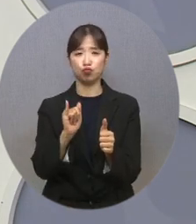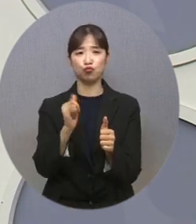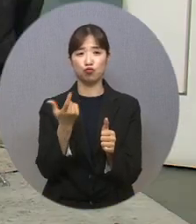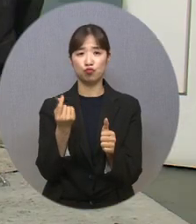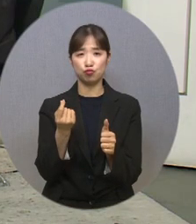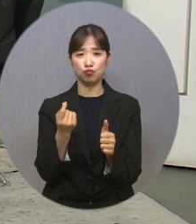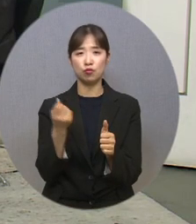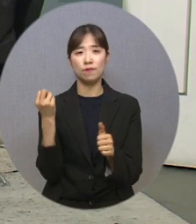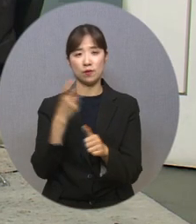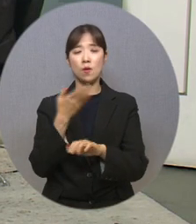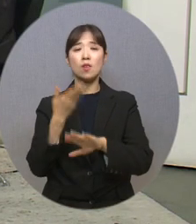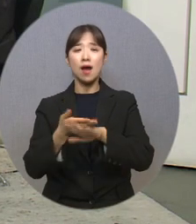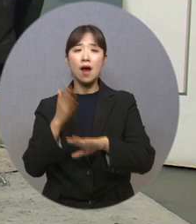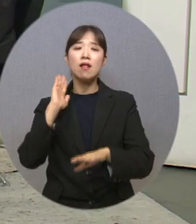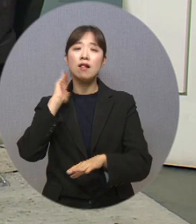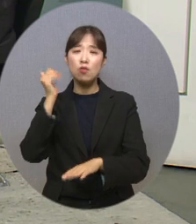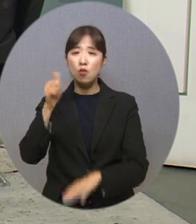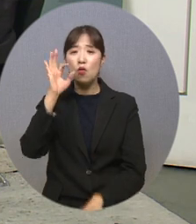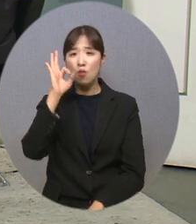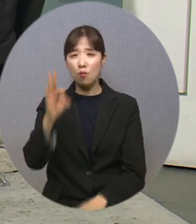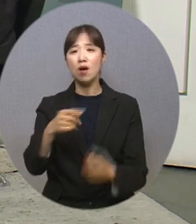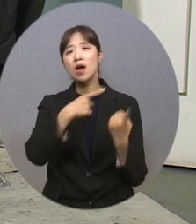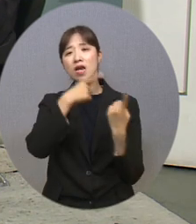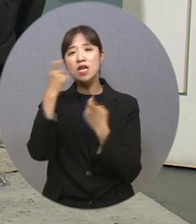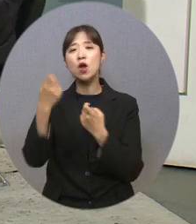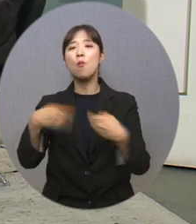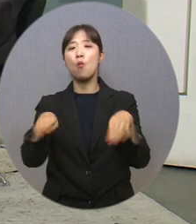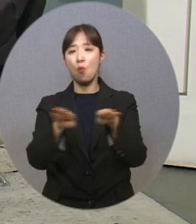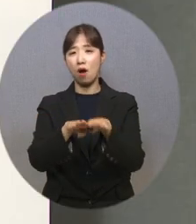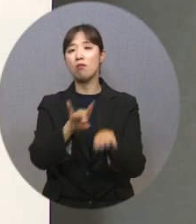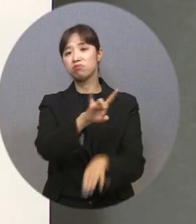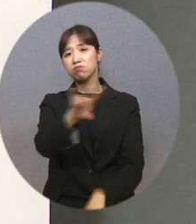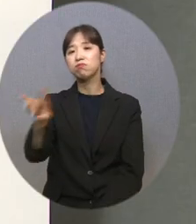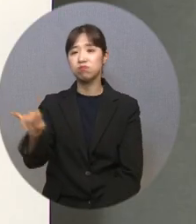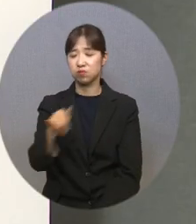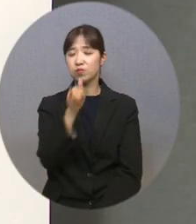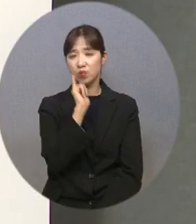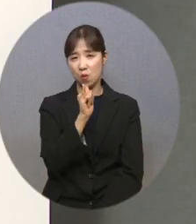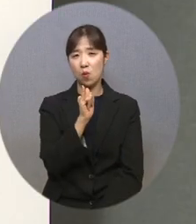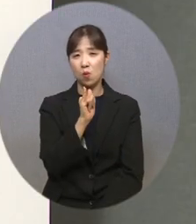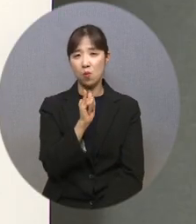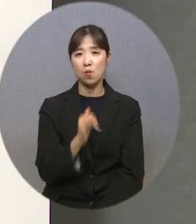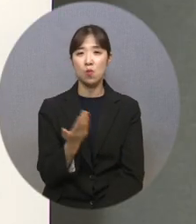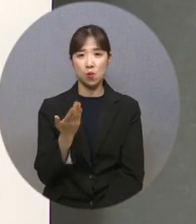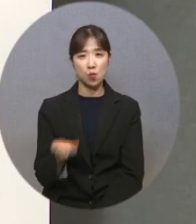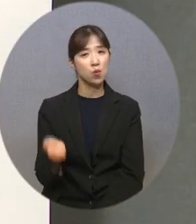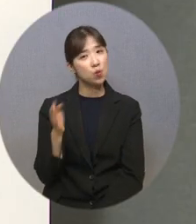또 다른 대통령들은 기념관이 나름대로 있어요. 있는데